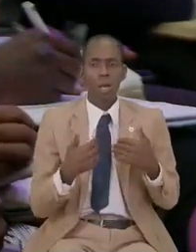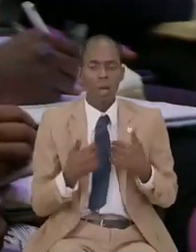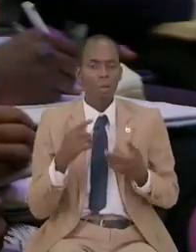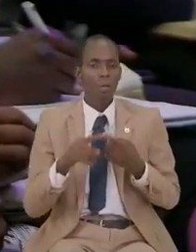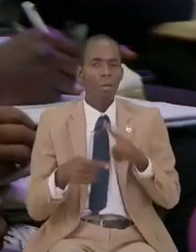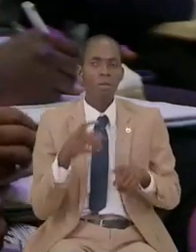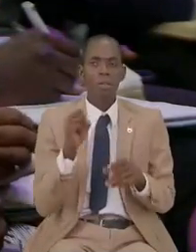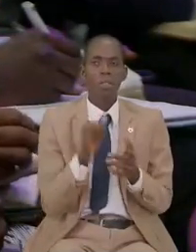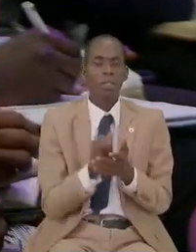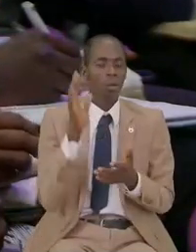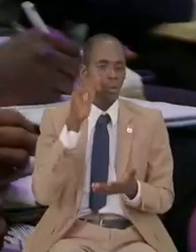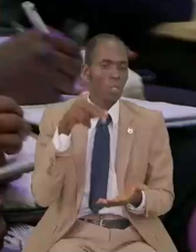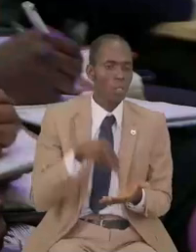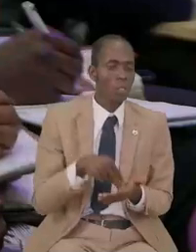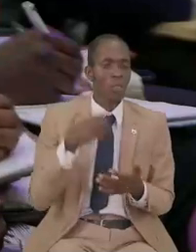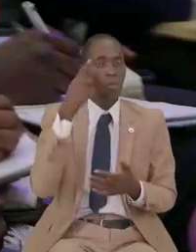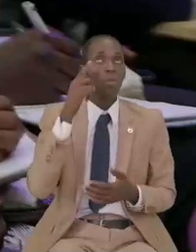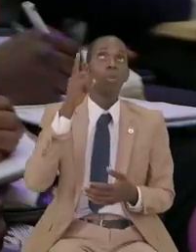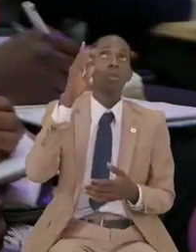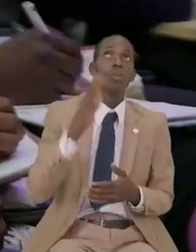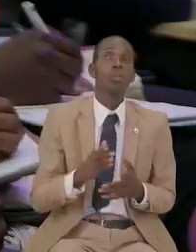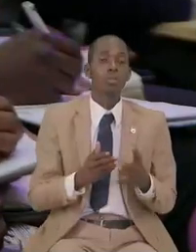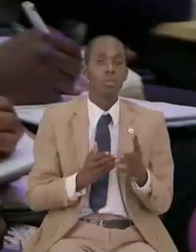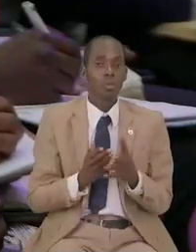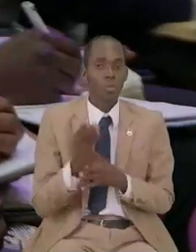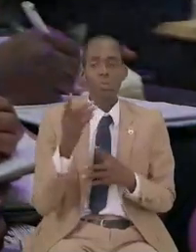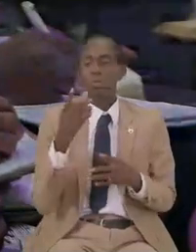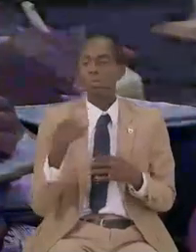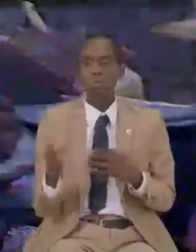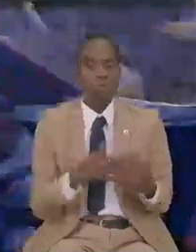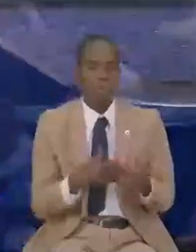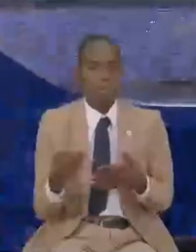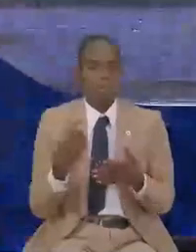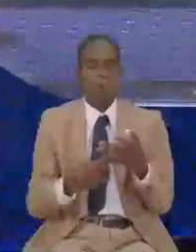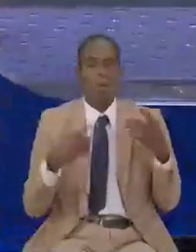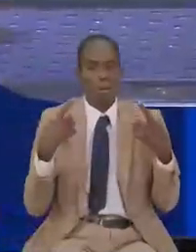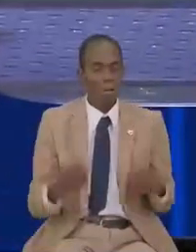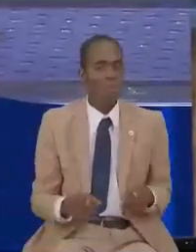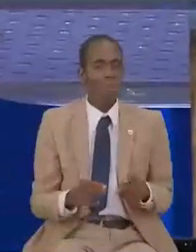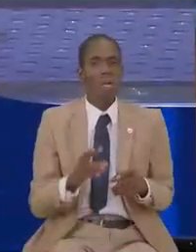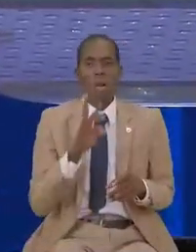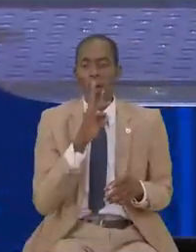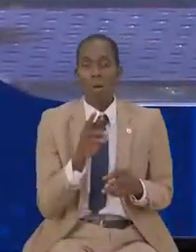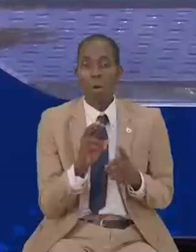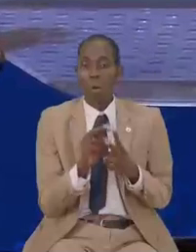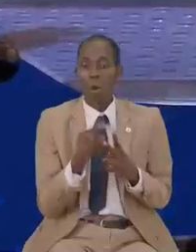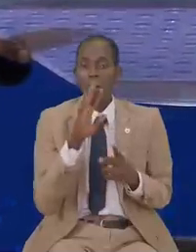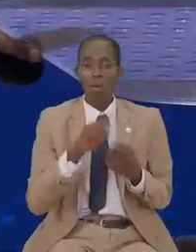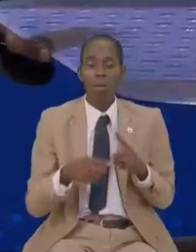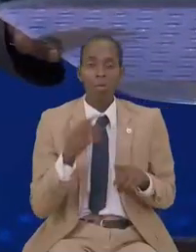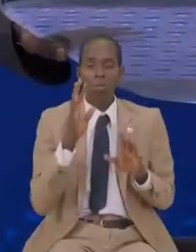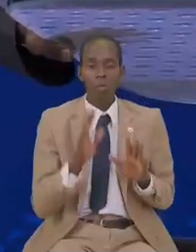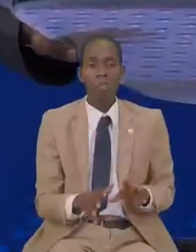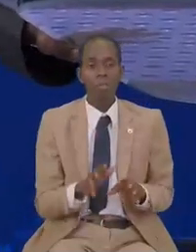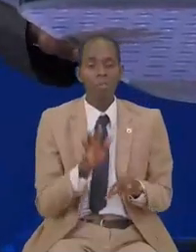qui vont tenir pour Dieu au travers de n'importe quelle condition?